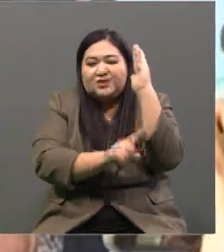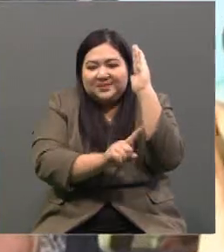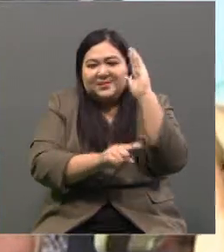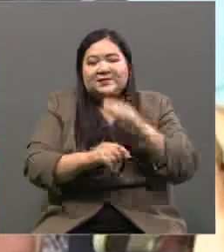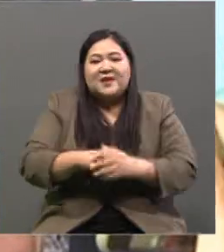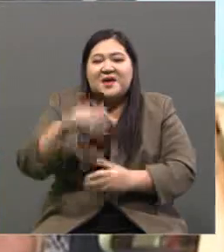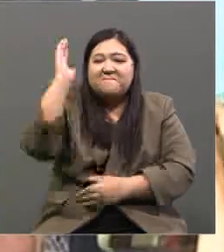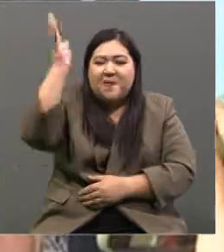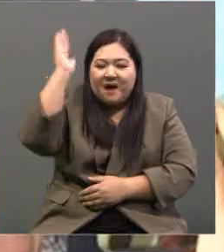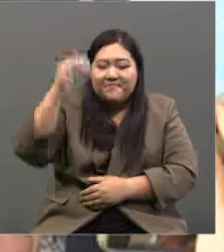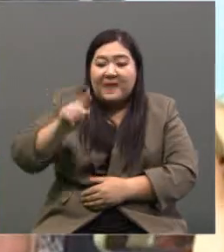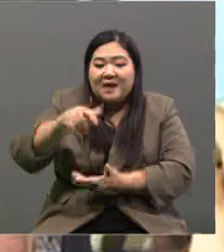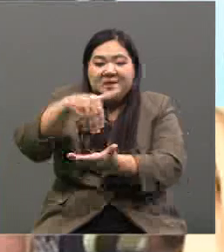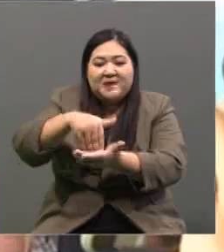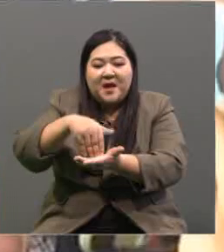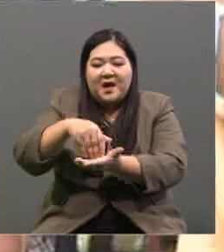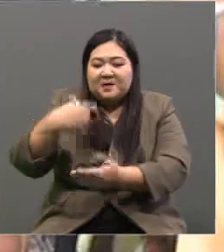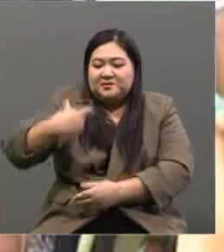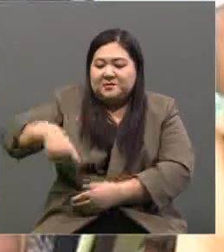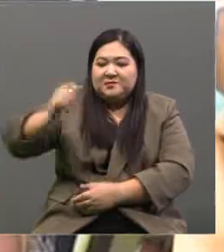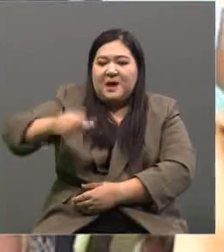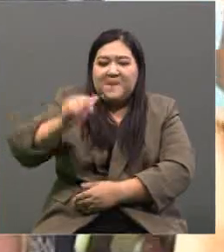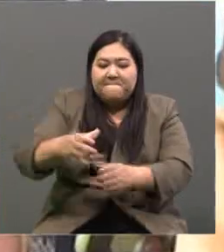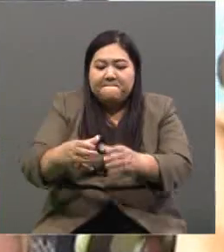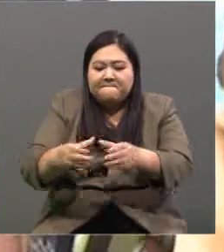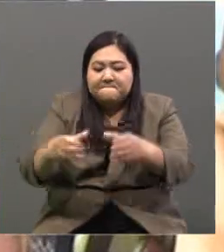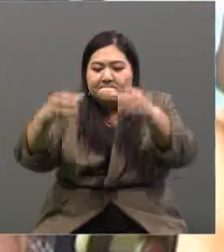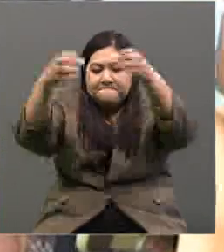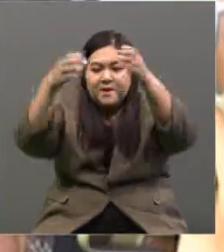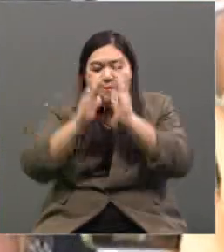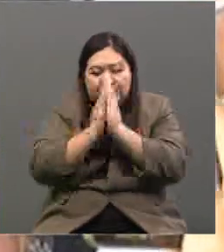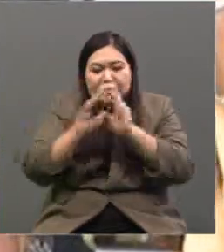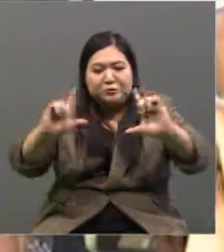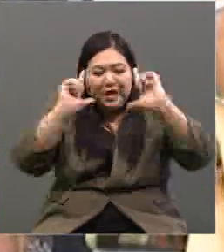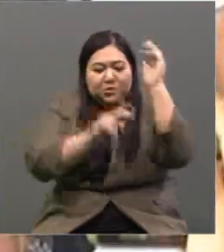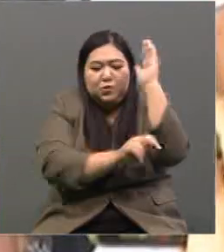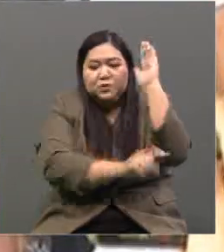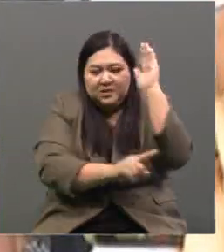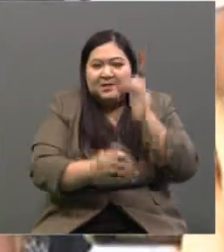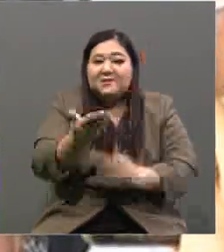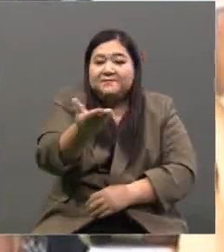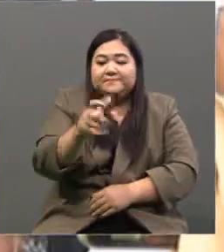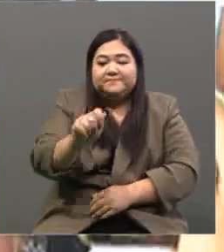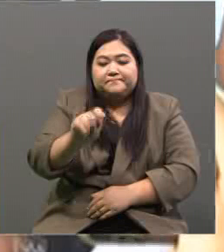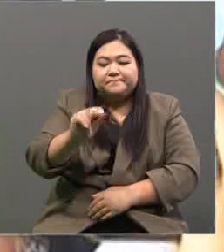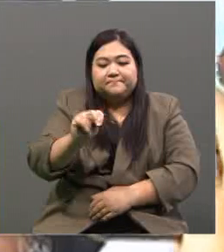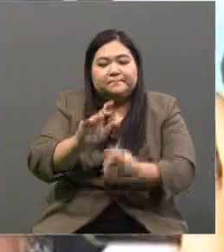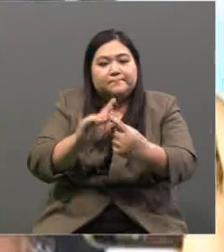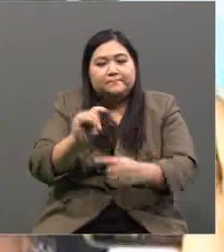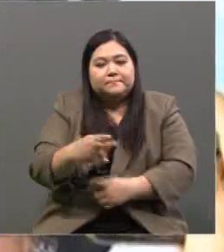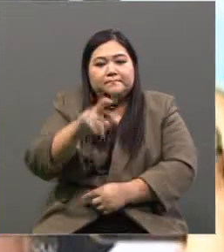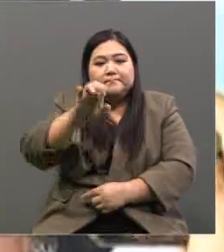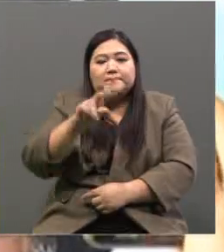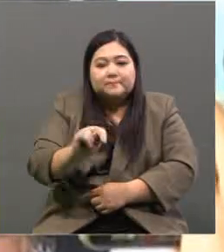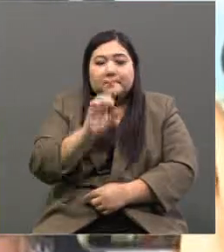กับศาลหลักเมืองนะครับและสิ่งศักดิ์สิทธิ์ของเมืองนครศรีธรรมราชนะครับวันนี้คุณอนุทินบอกแบบนี้ครับบอกว่า